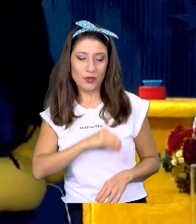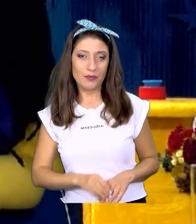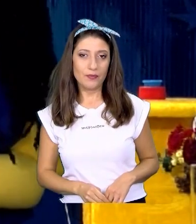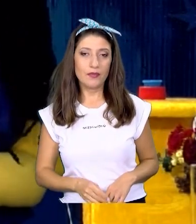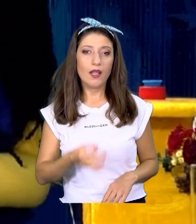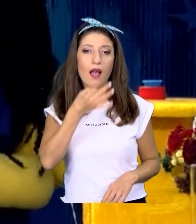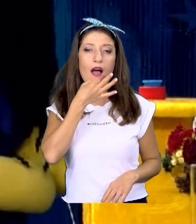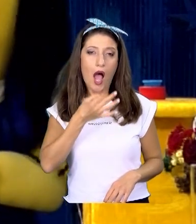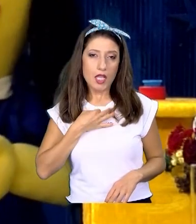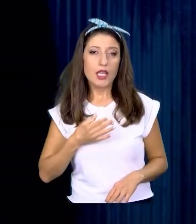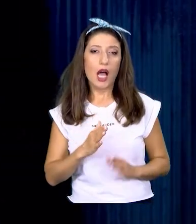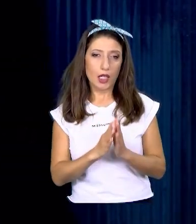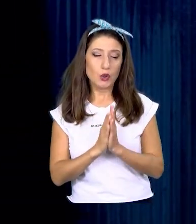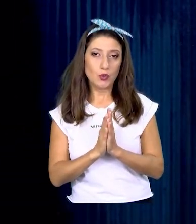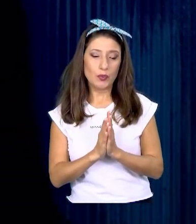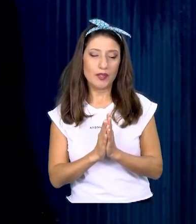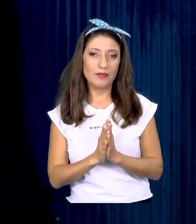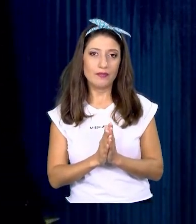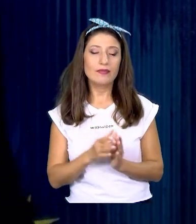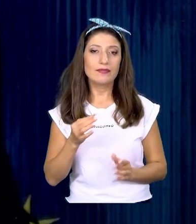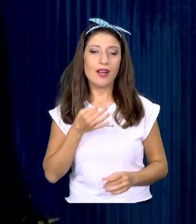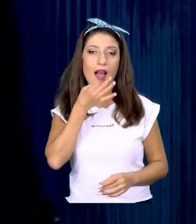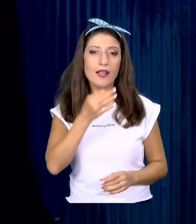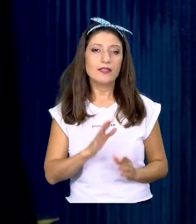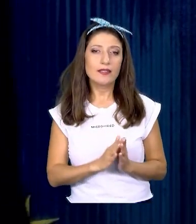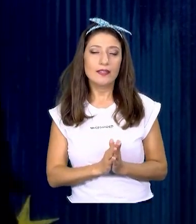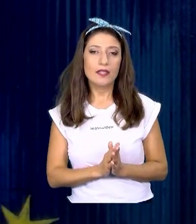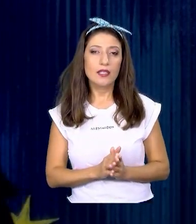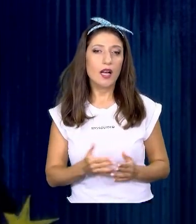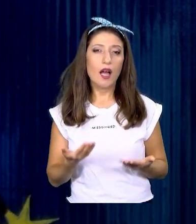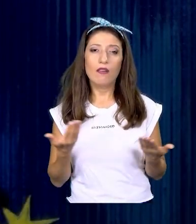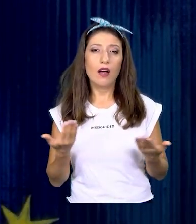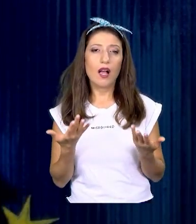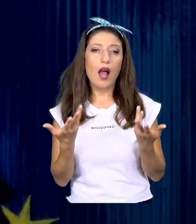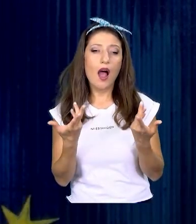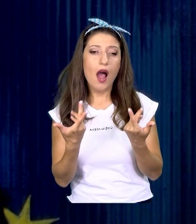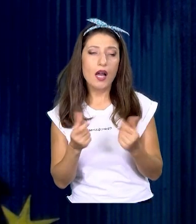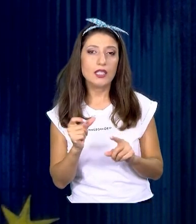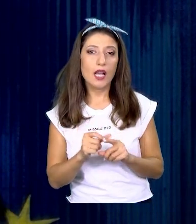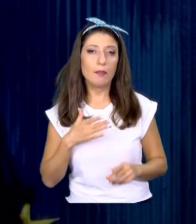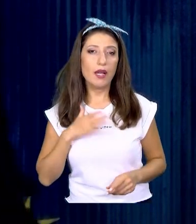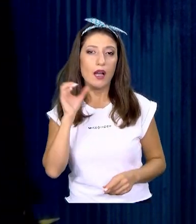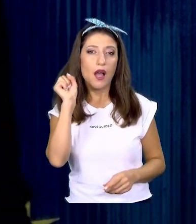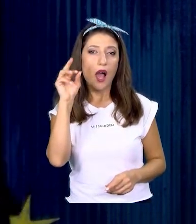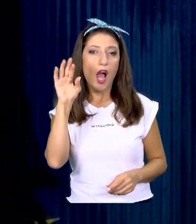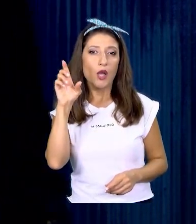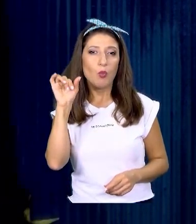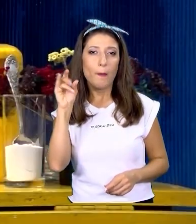բա։ Ասենց խնդրեմ, մոխ։ Ասեմ քեզ խնդրեմ։ Դա որ երրորդ տառն է մեր այբուբենի։